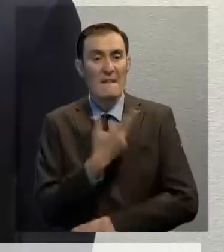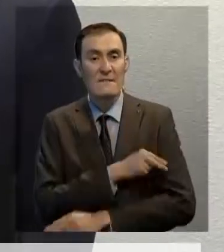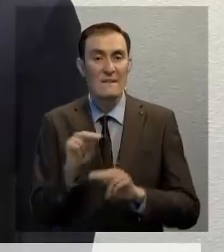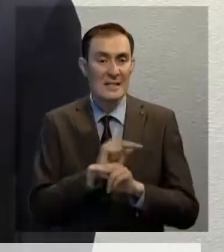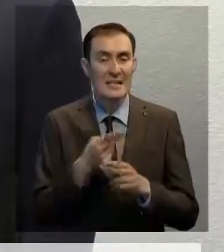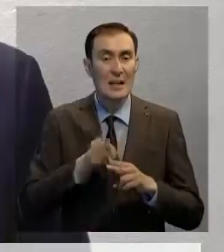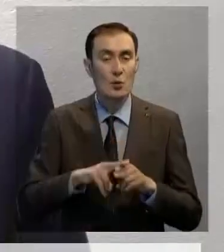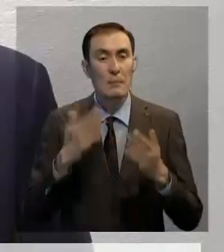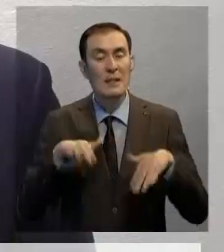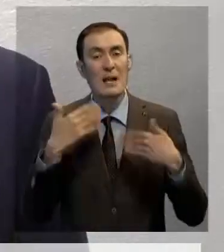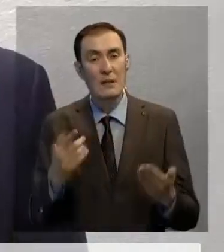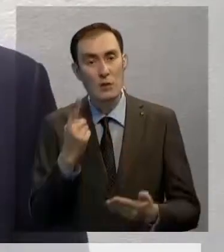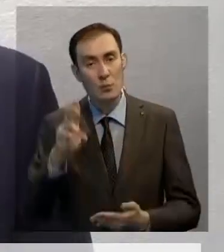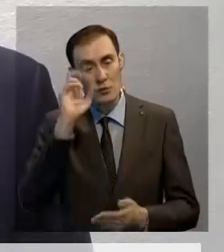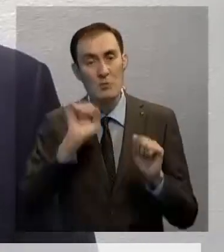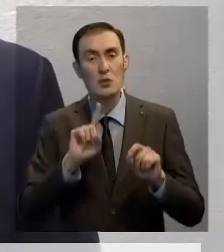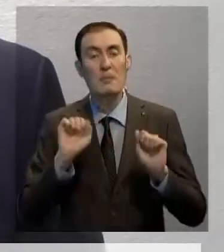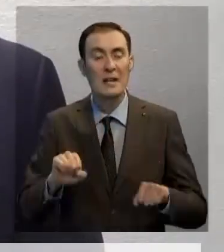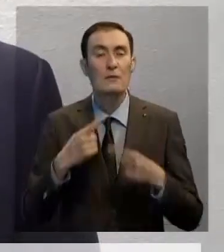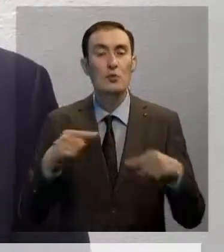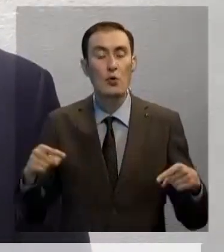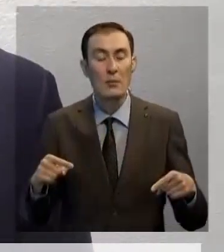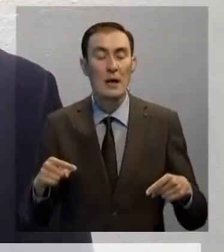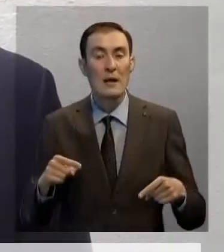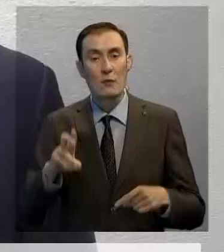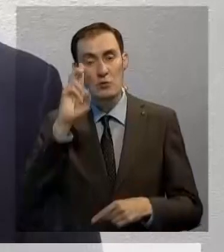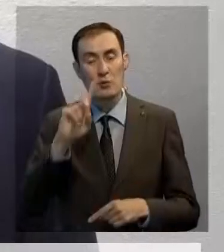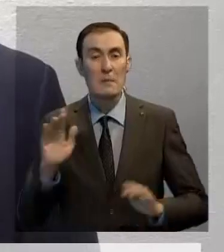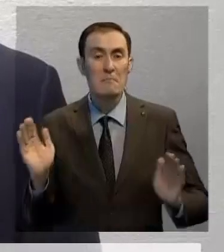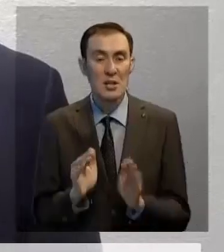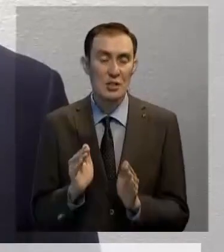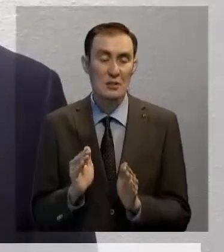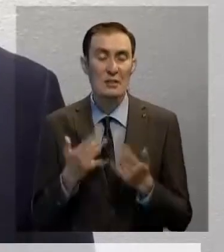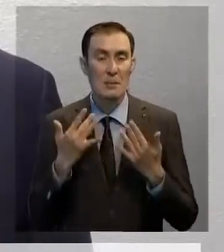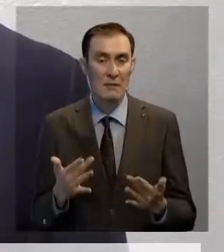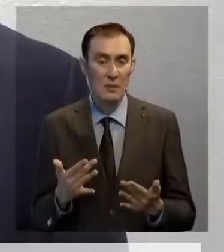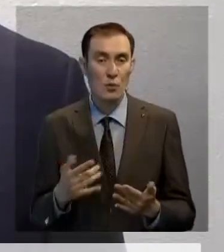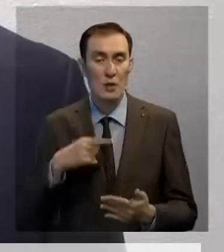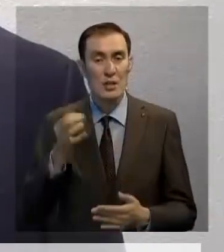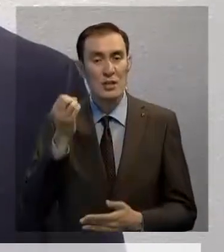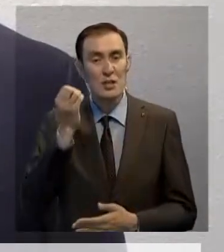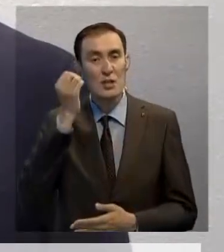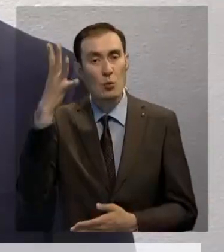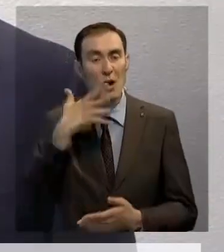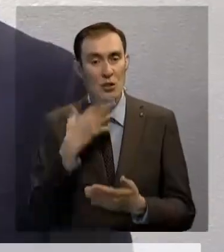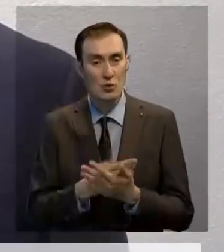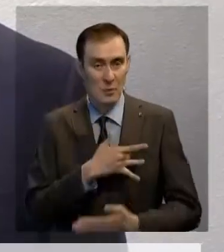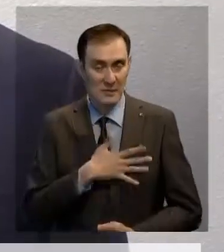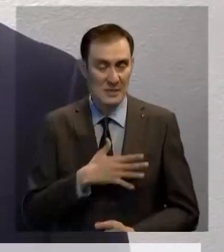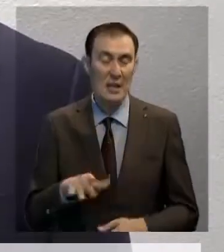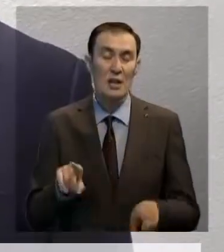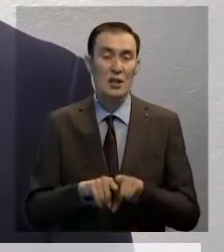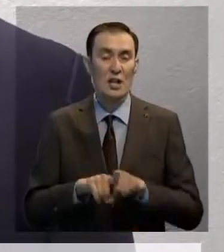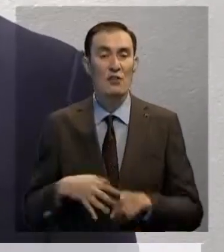одном государстве, могли потом дальше распространиться с меньшими требованиями по защите интеллектуальной собственности. Второе – это, конечно же,